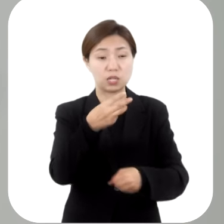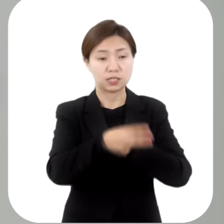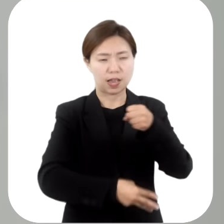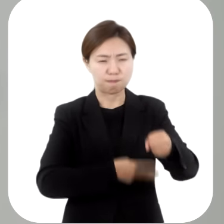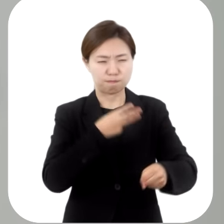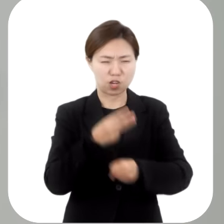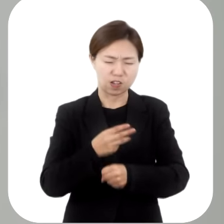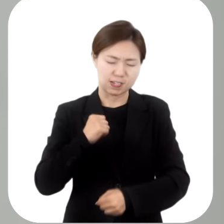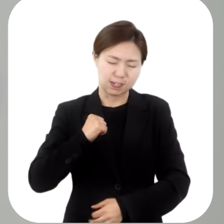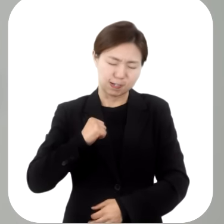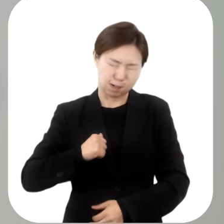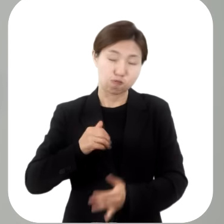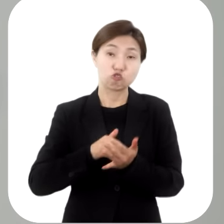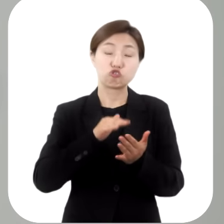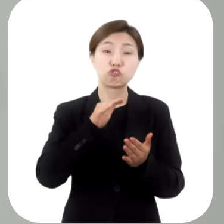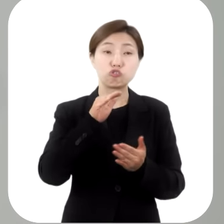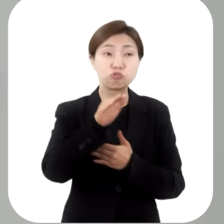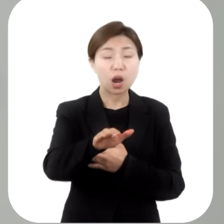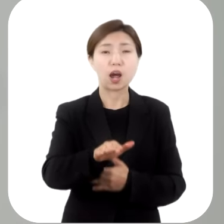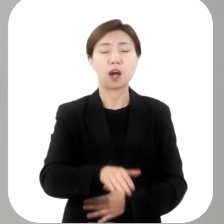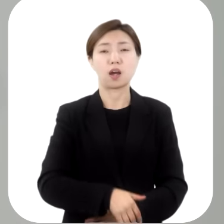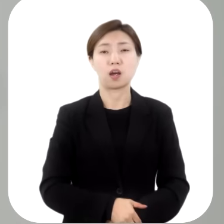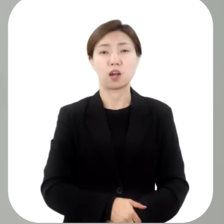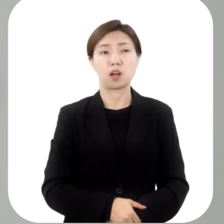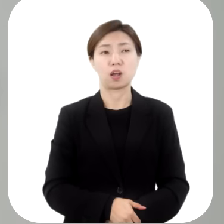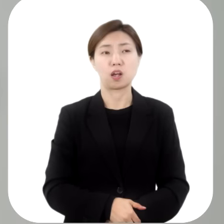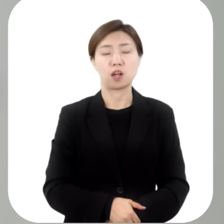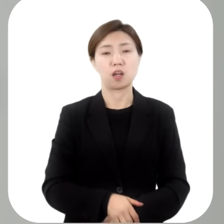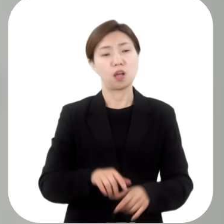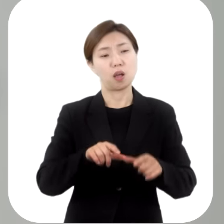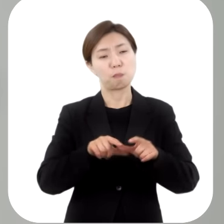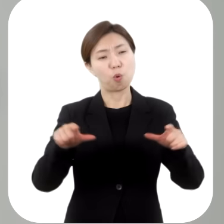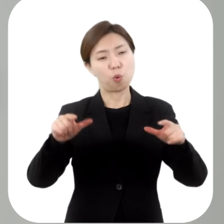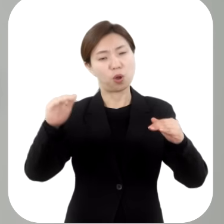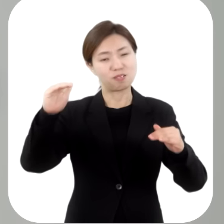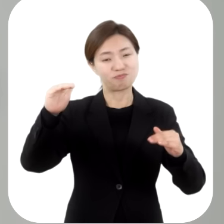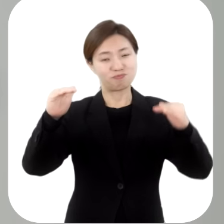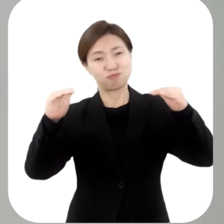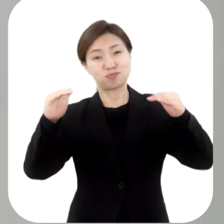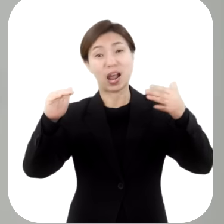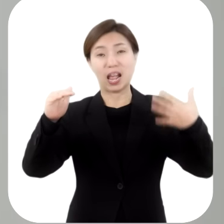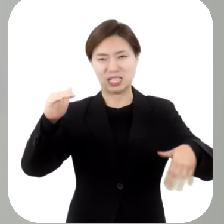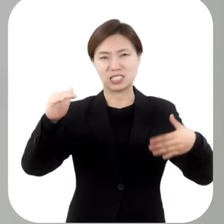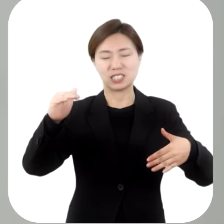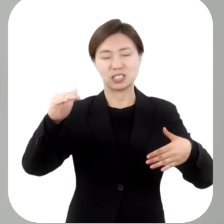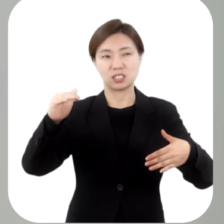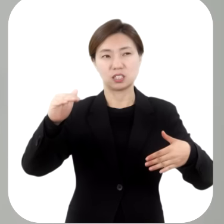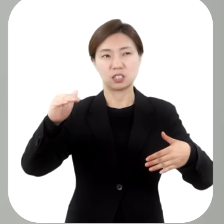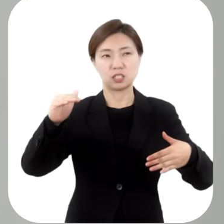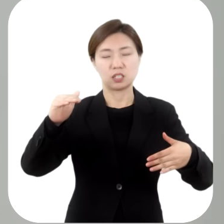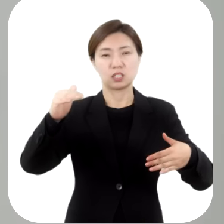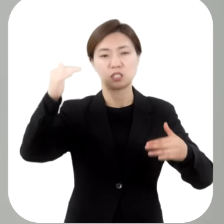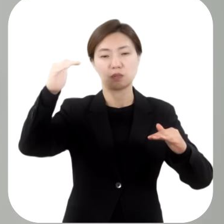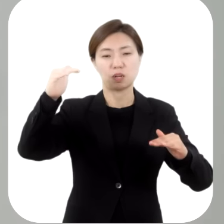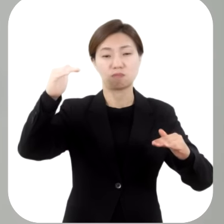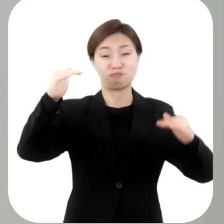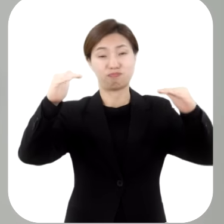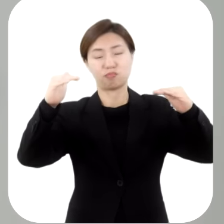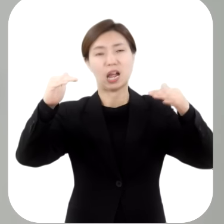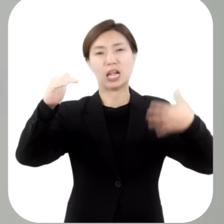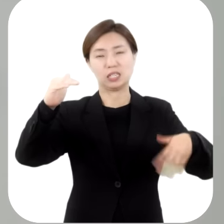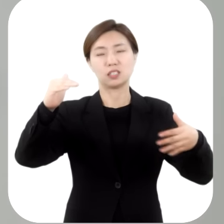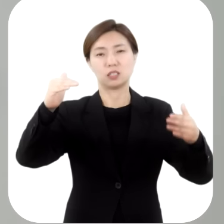과정을 겪고 나서는 그래도 이제 뭐 보통 사람 수준까지는 안 돼도 이제